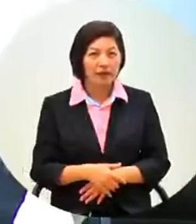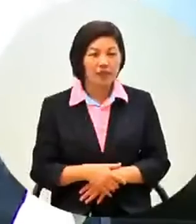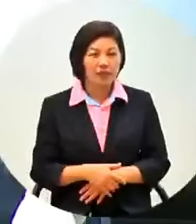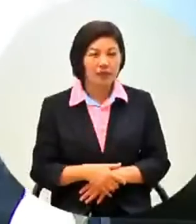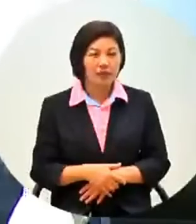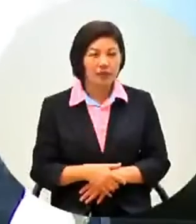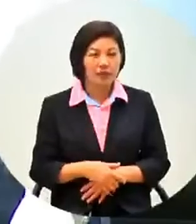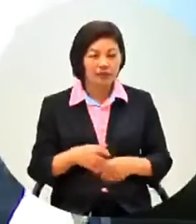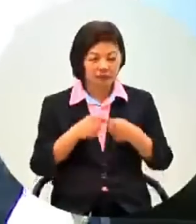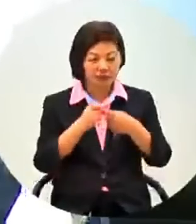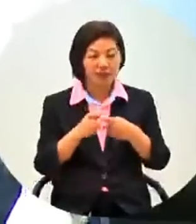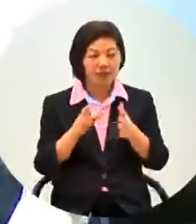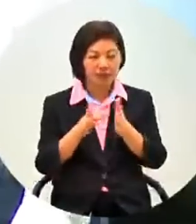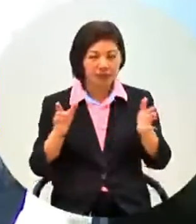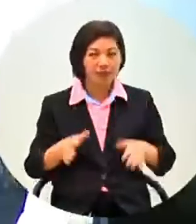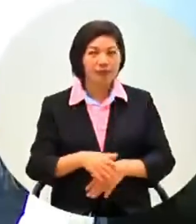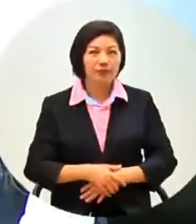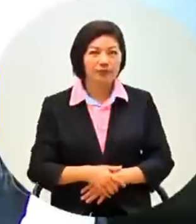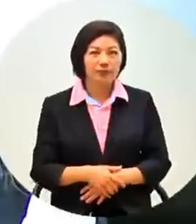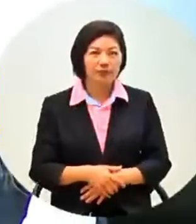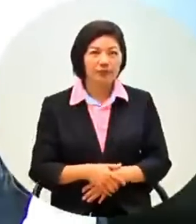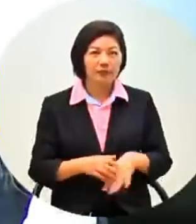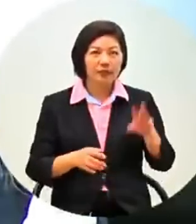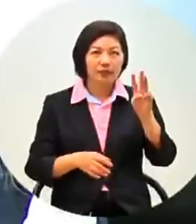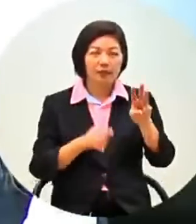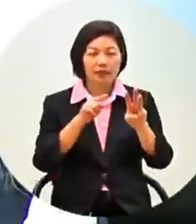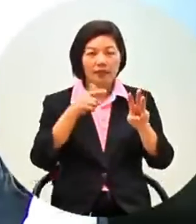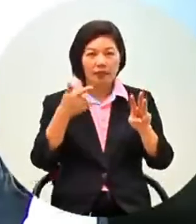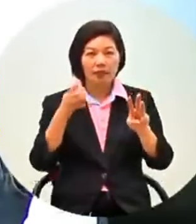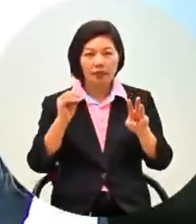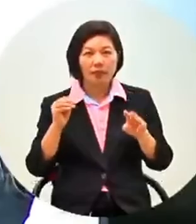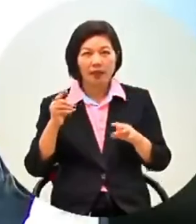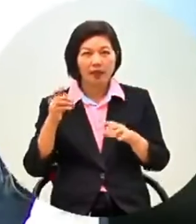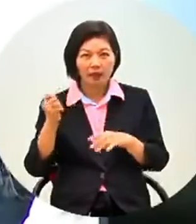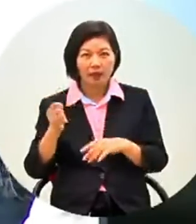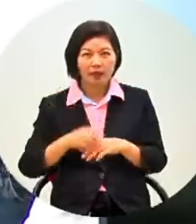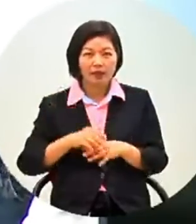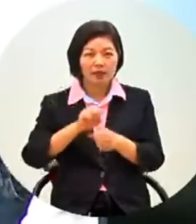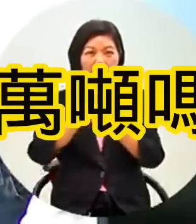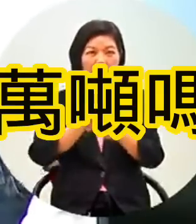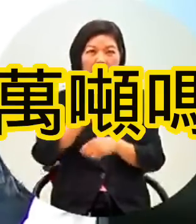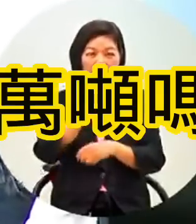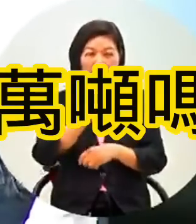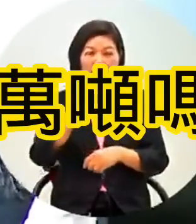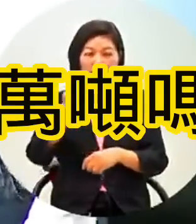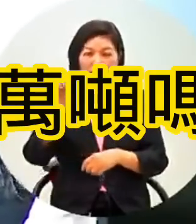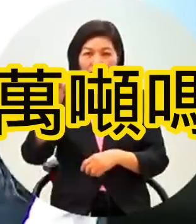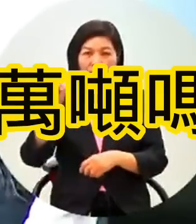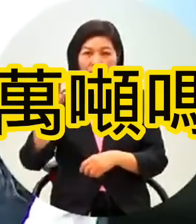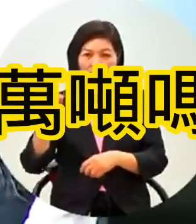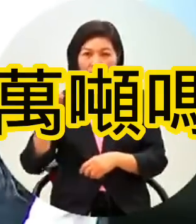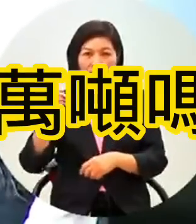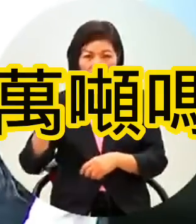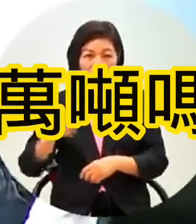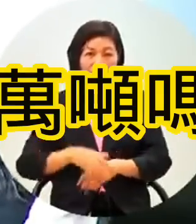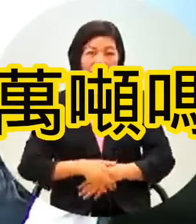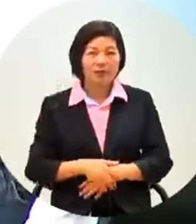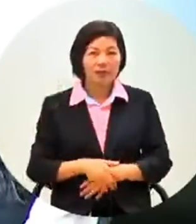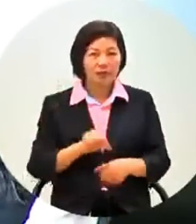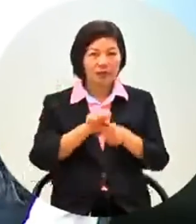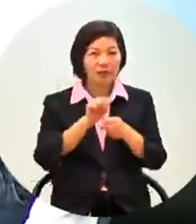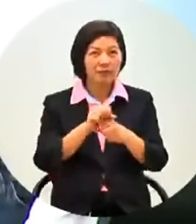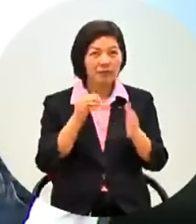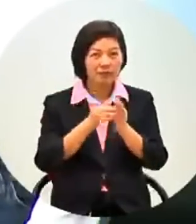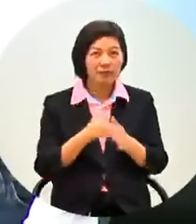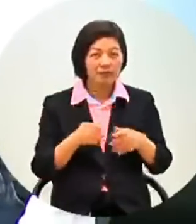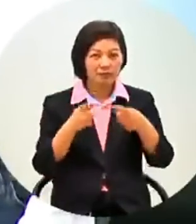第一期啊，我先讲第一期3.6万吨增加到4.5万吨。 4.5万吨，你是说先进制程会增加到4.5万吨吗？ 我说第